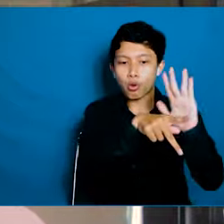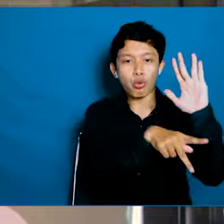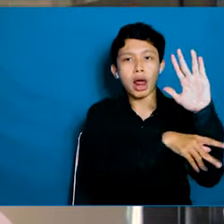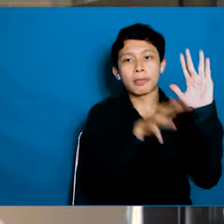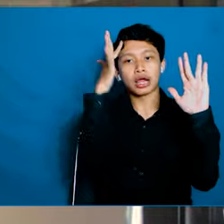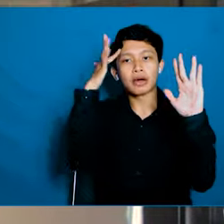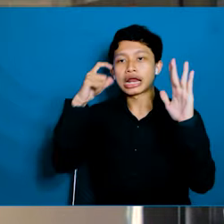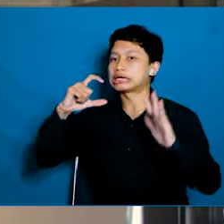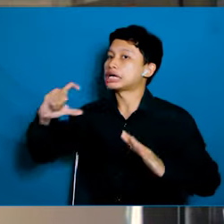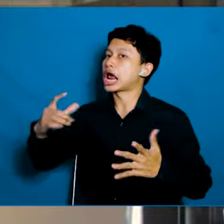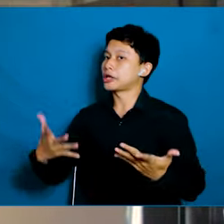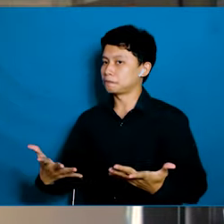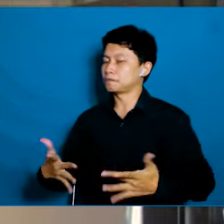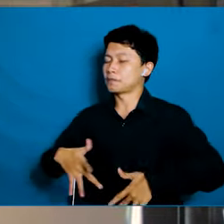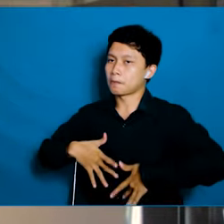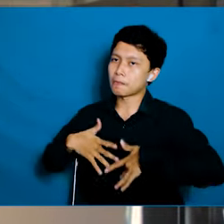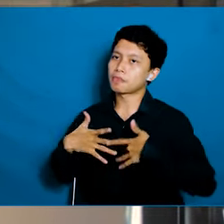situ.